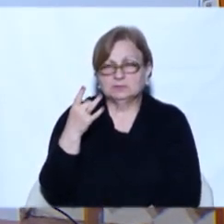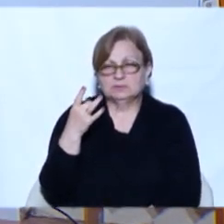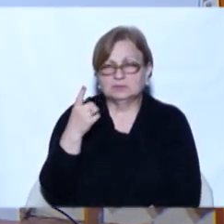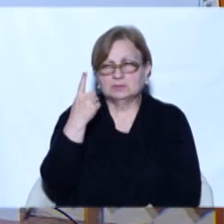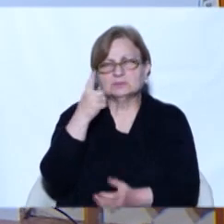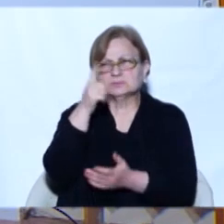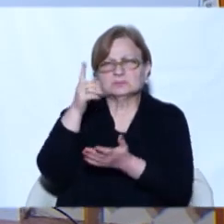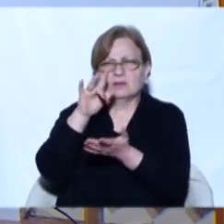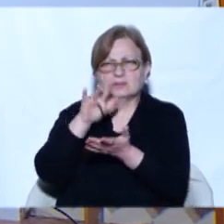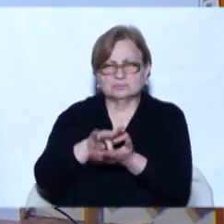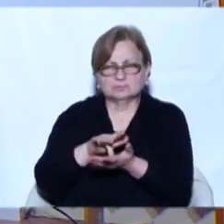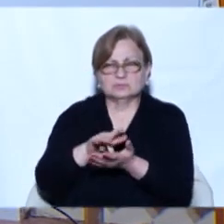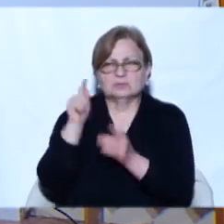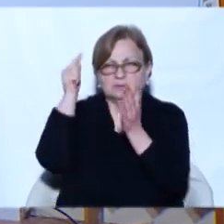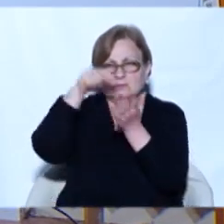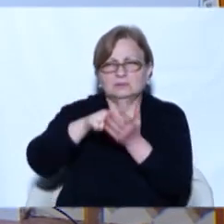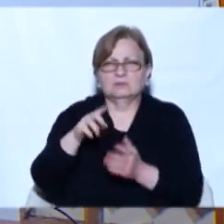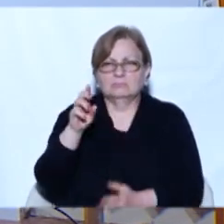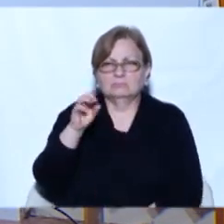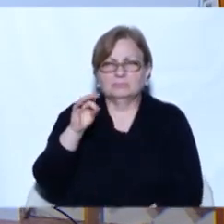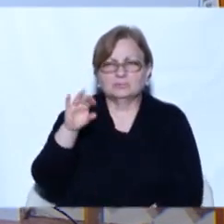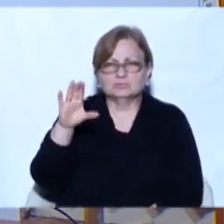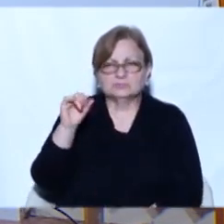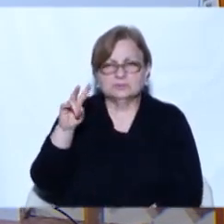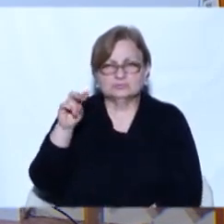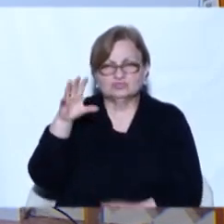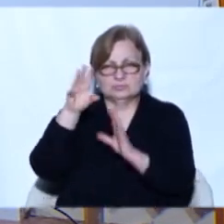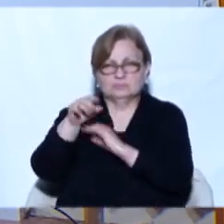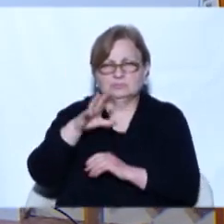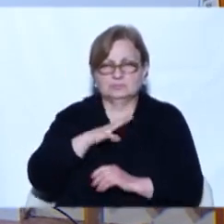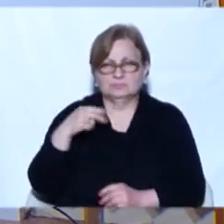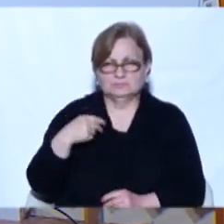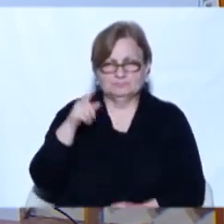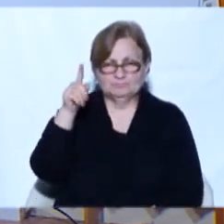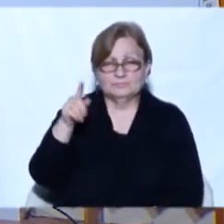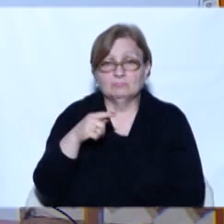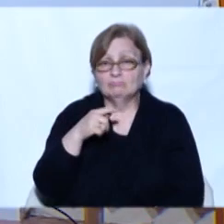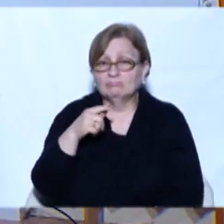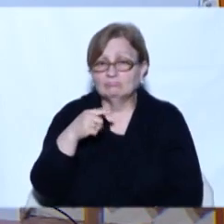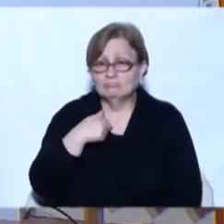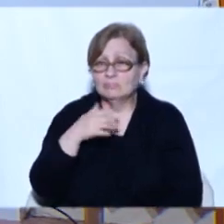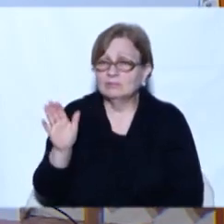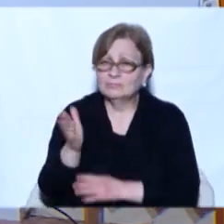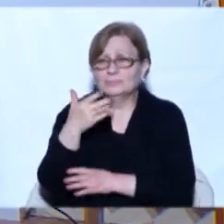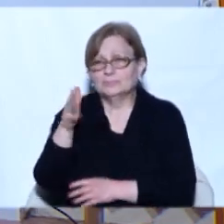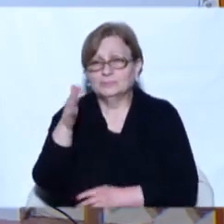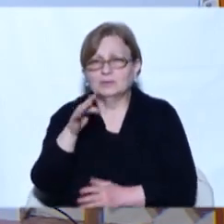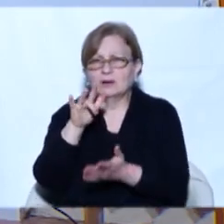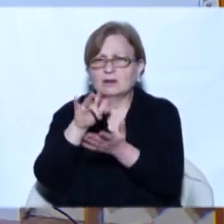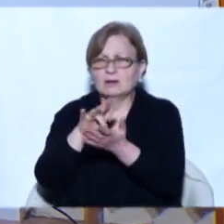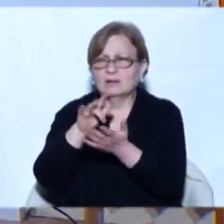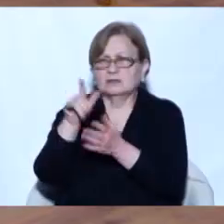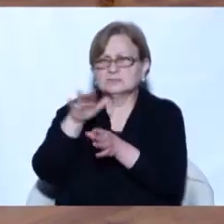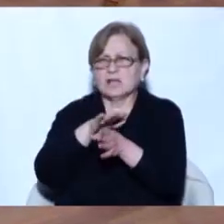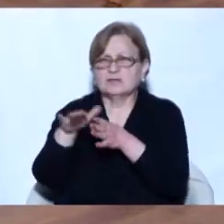ერთ-ერთ ქალაქში, ბრიუსელში აღმოჩნდი და საღამოობით ხშირად ვსეირნობდი. ქალაქის ქუჩები სავსე იყო